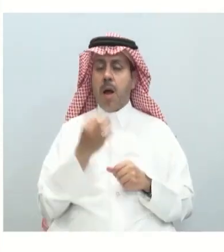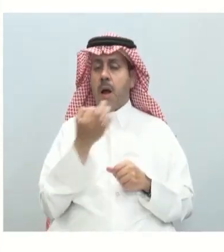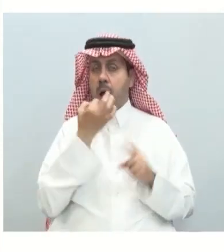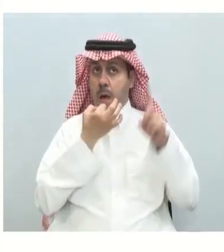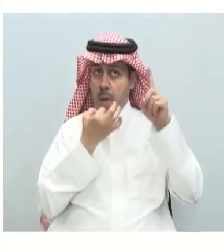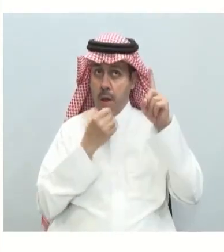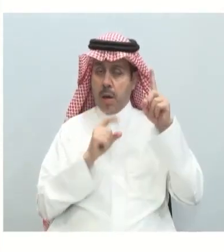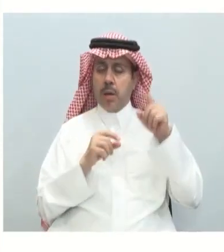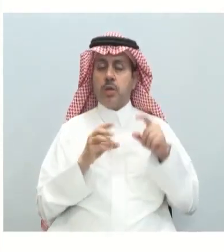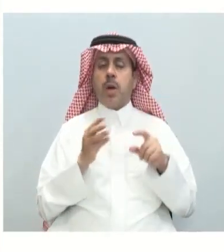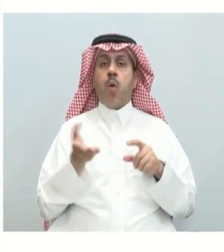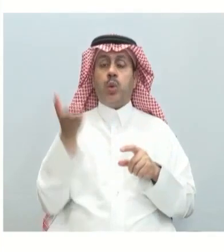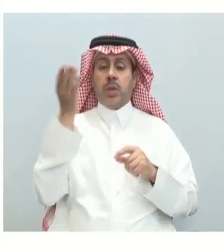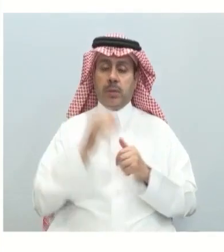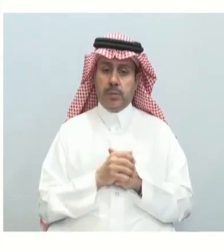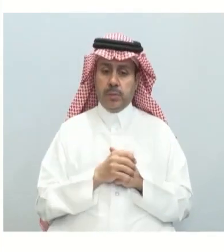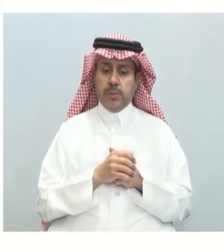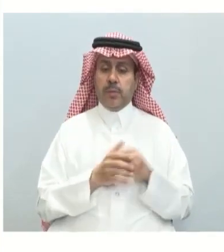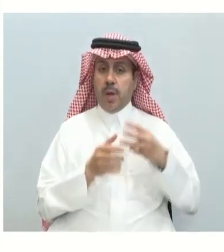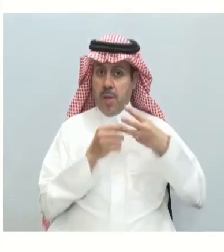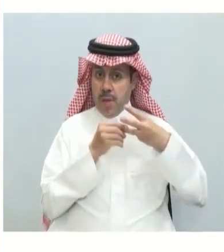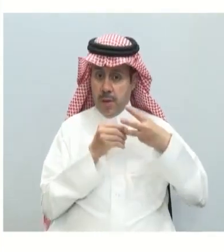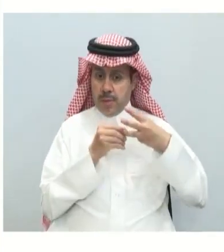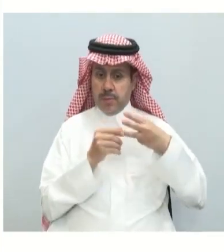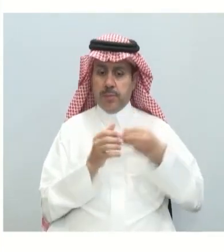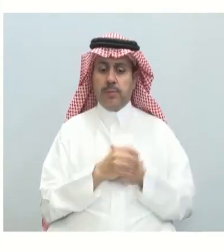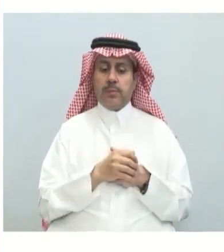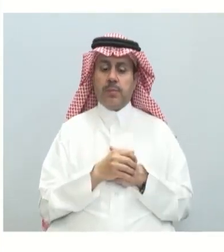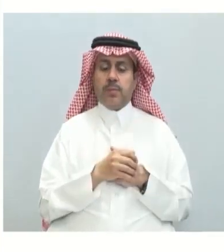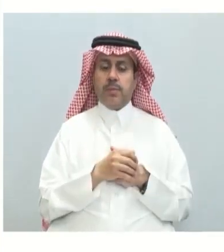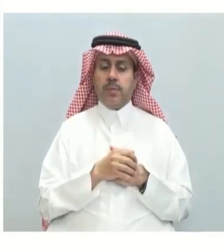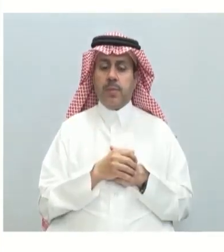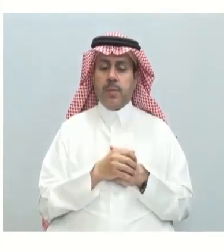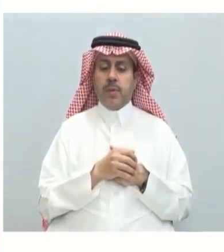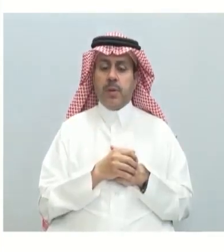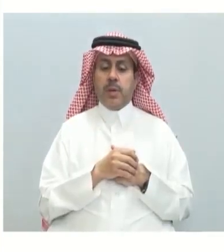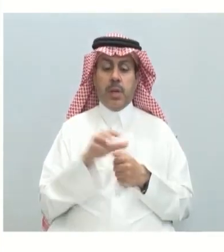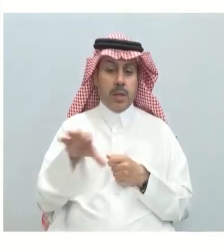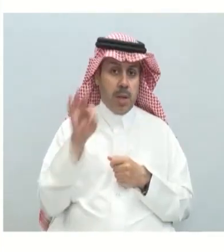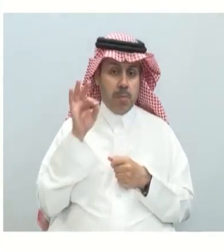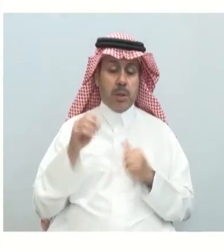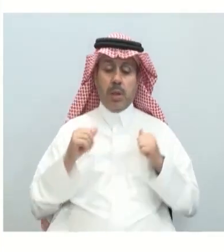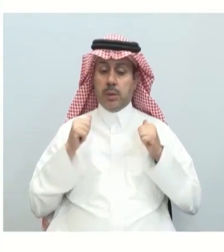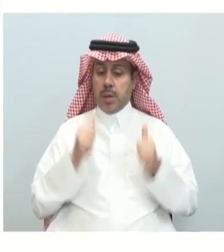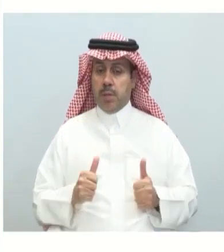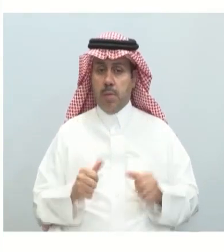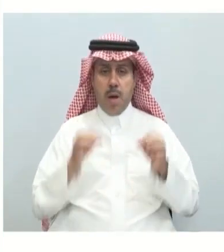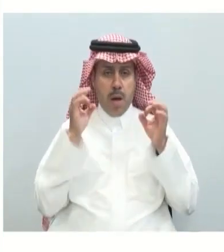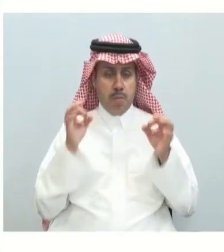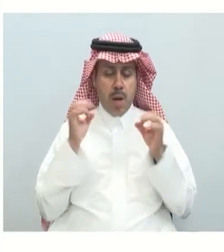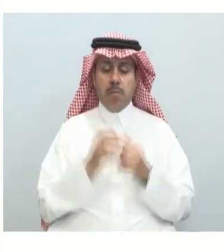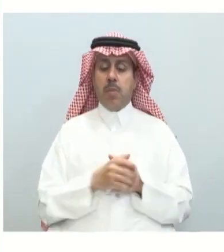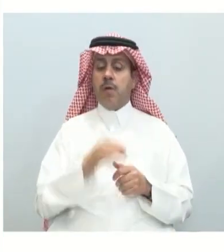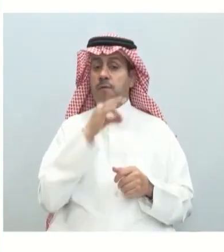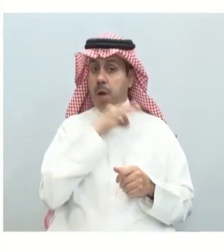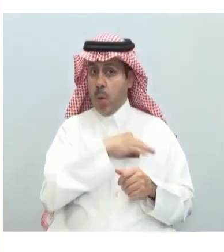سبحانه وتعالى ايضا من الاهداف وهو ايضا هدف متعلق بالتفسير وهو ان يستنبط الطالب والطالبه